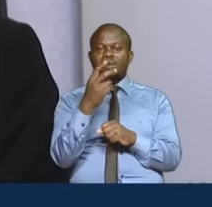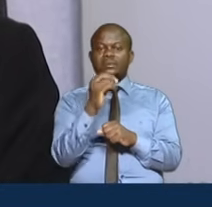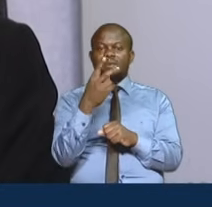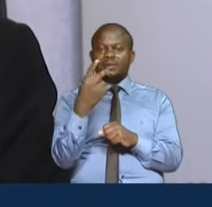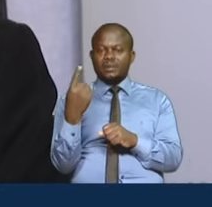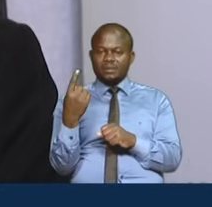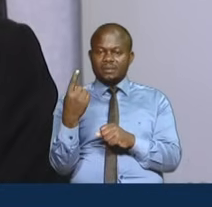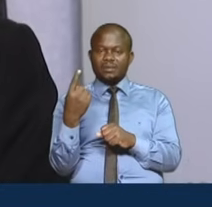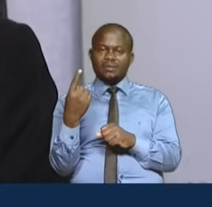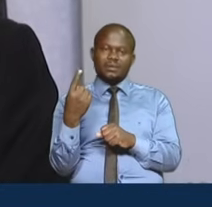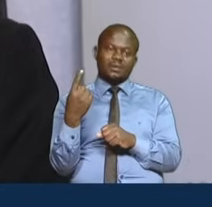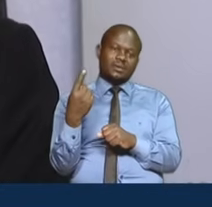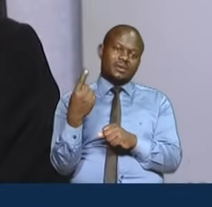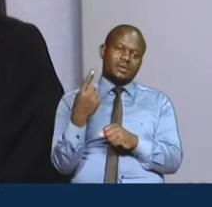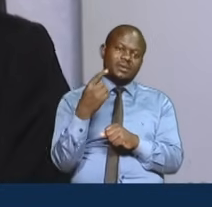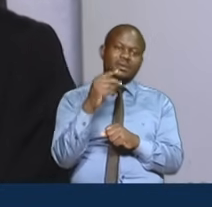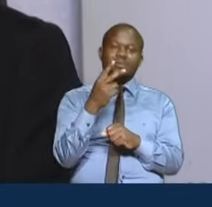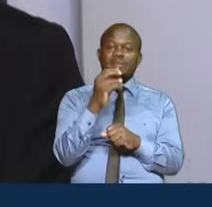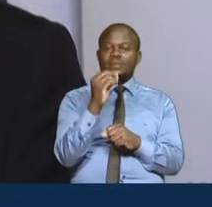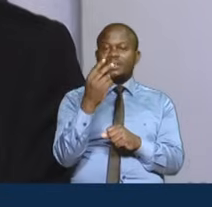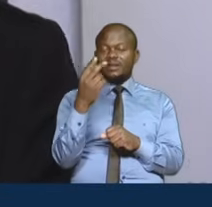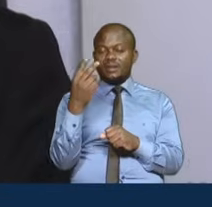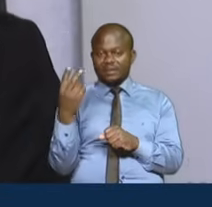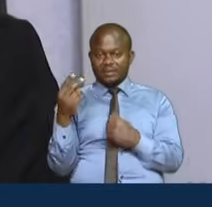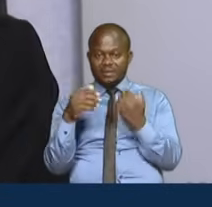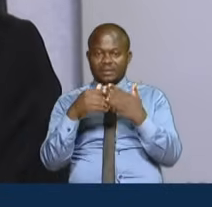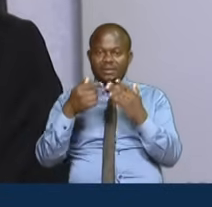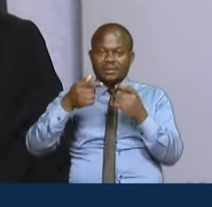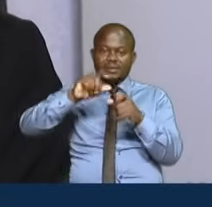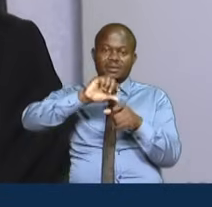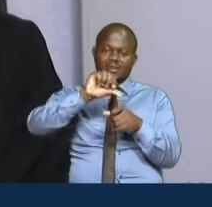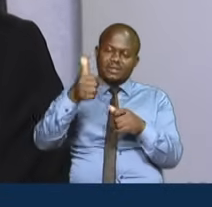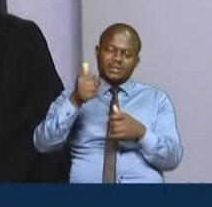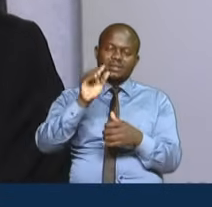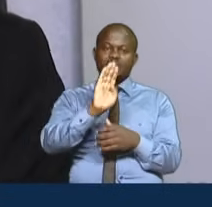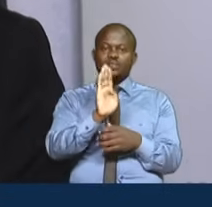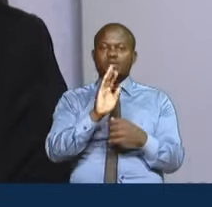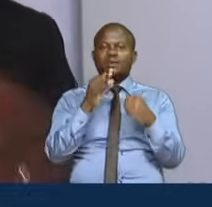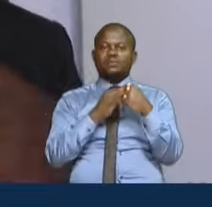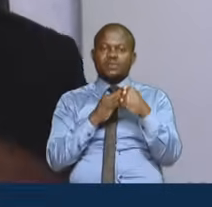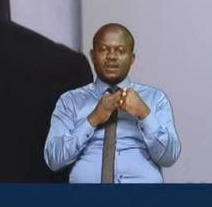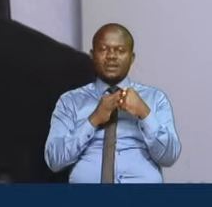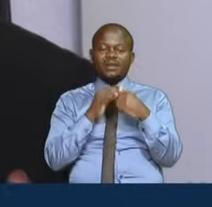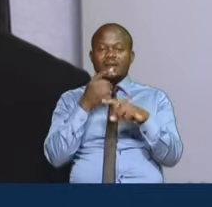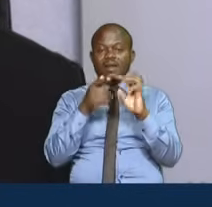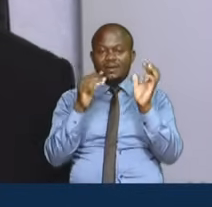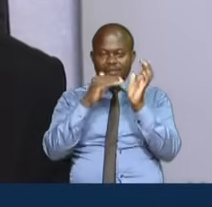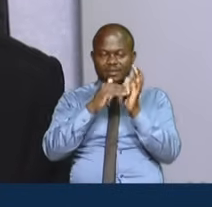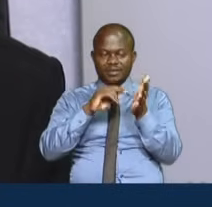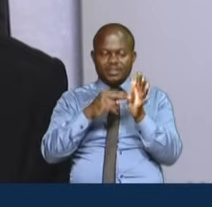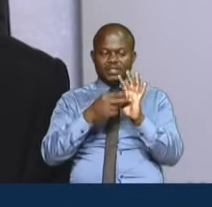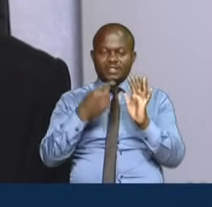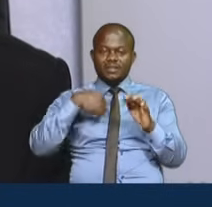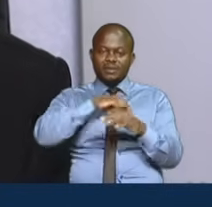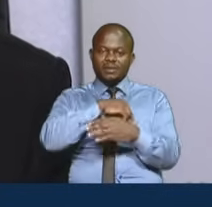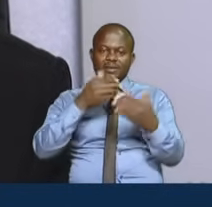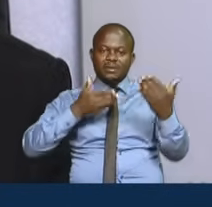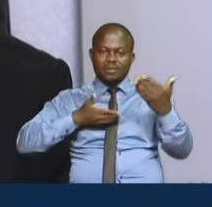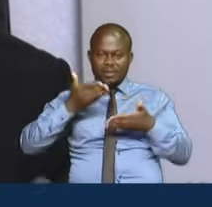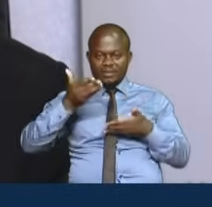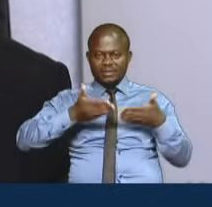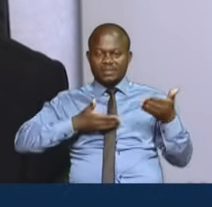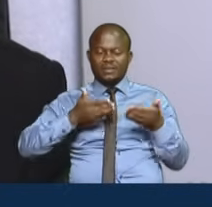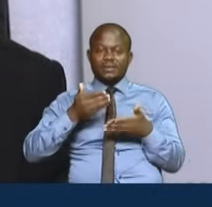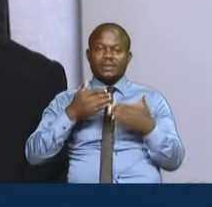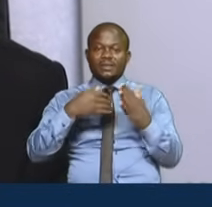2022, 2022 batwongera izindi miliyari 8, ariko imishinga twakiraga